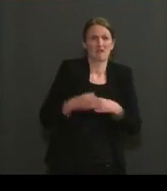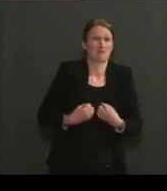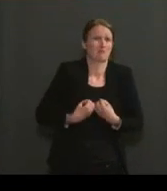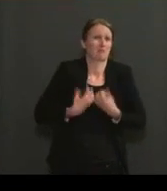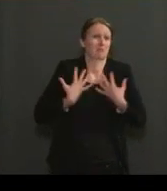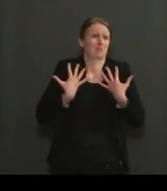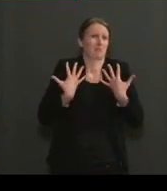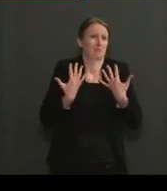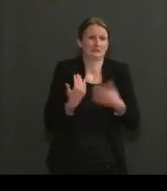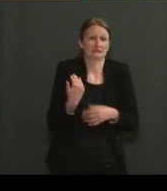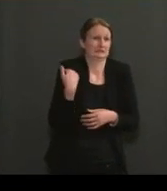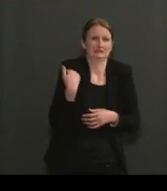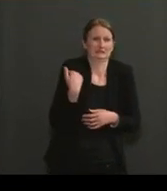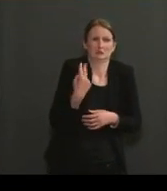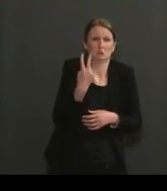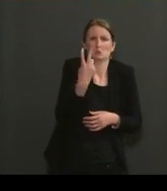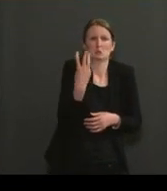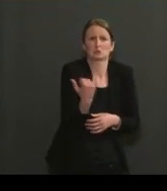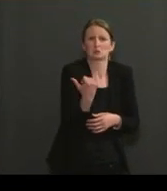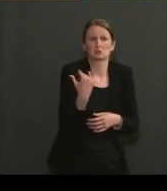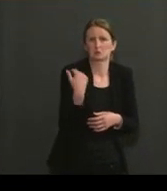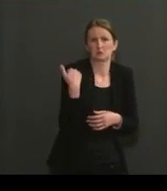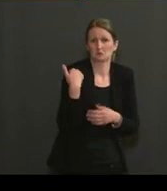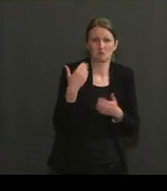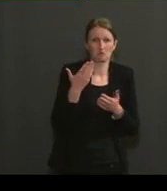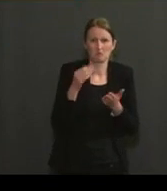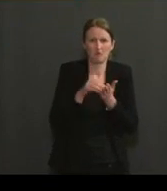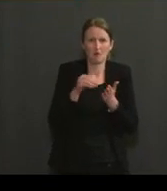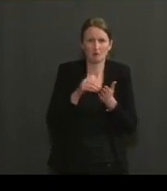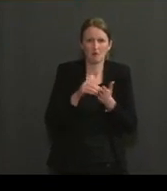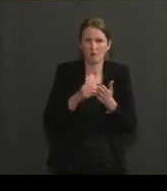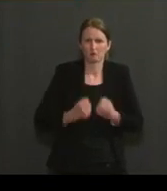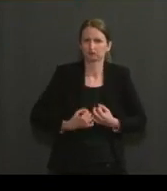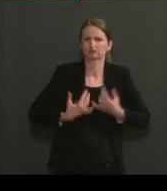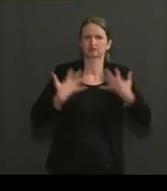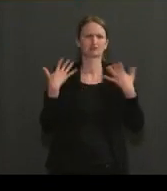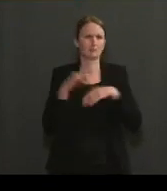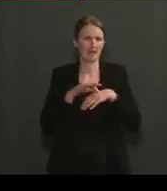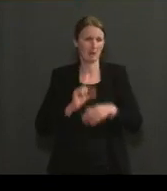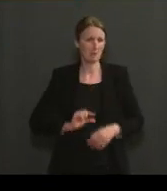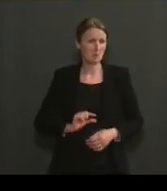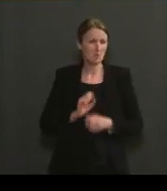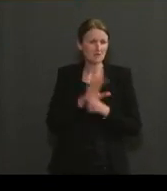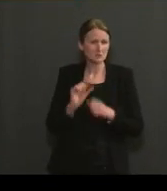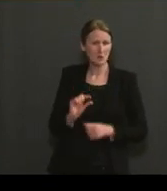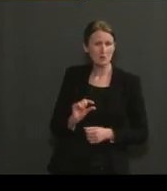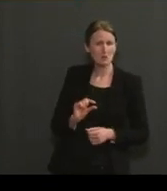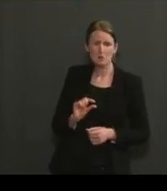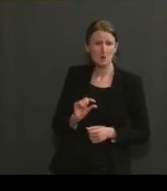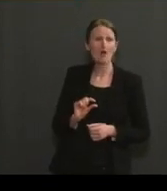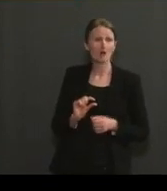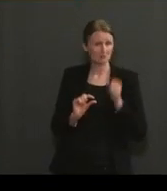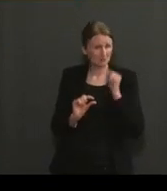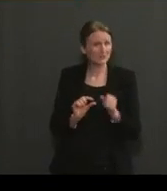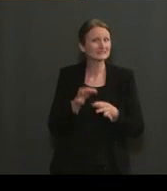jours, vous n'avez pas encore de symptômes, vous avez déjà des virus, on sait que vous pouvez le transmettre éventuellement, mais le